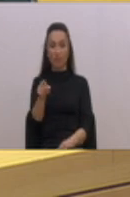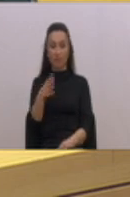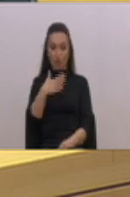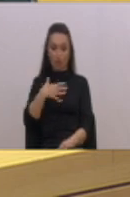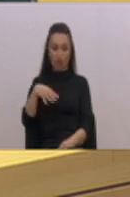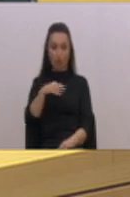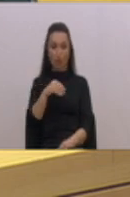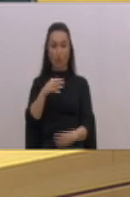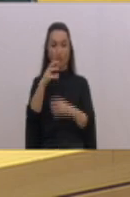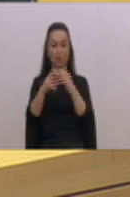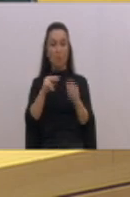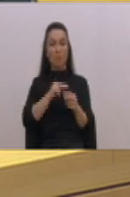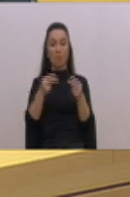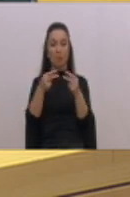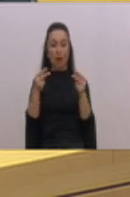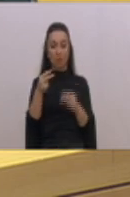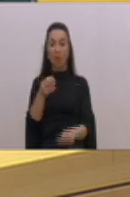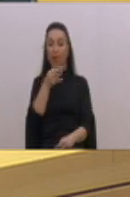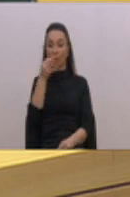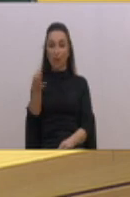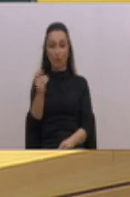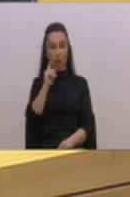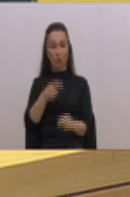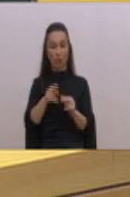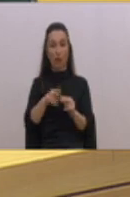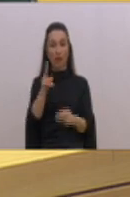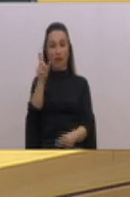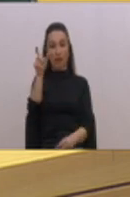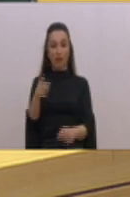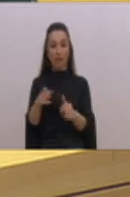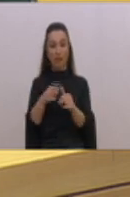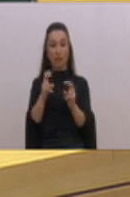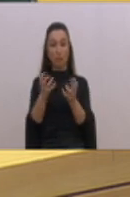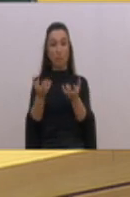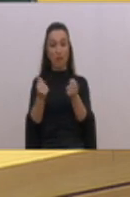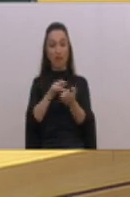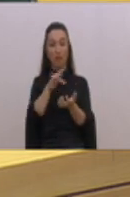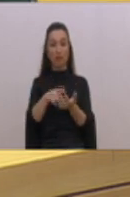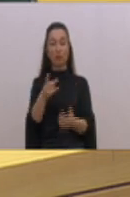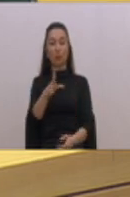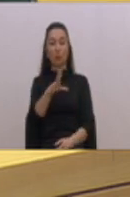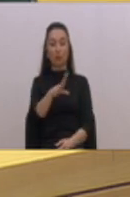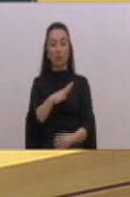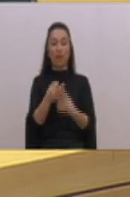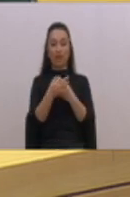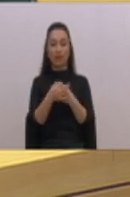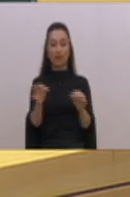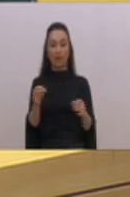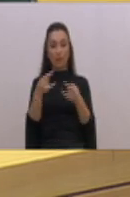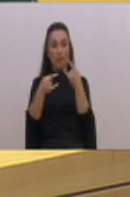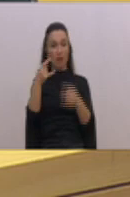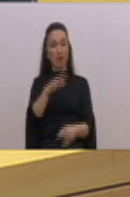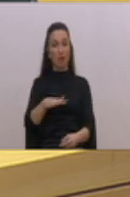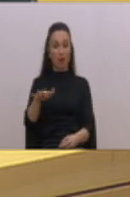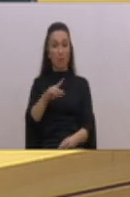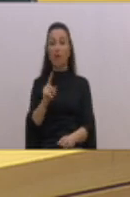ჩვენმა საერთაშორისო პარტნიორებმა გითხრეს, რომ იმისთვის, რომ კანდიდატის სტატუსი მივიღოთ ამ ქვეყანაში, უნდა იყოს თავისუფალი მედია გარემო.